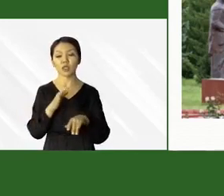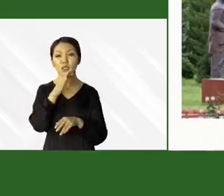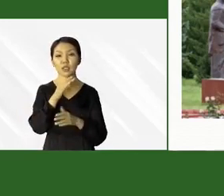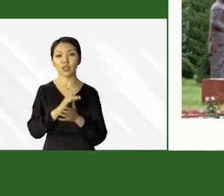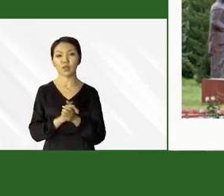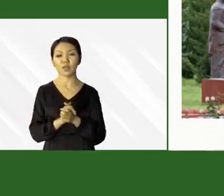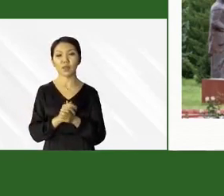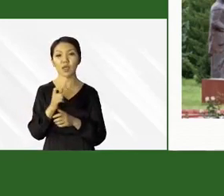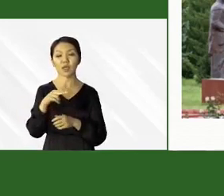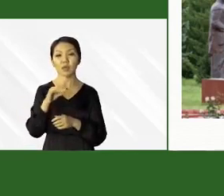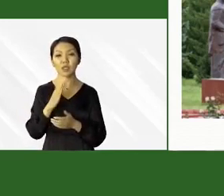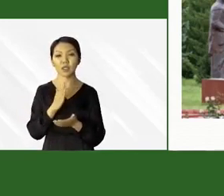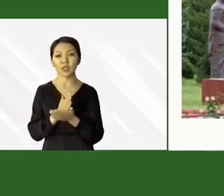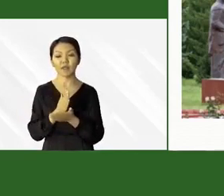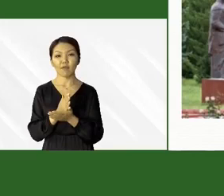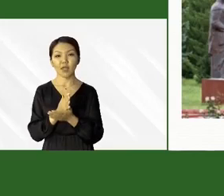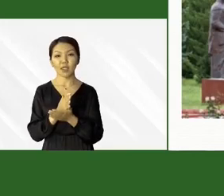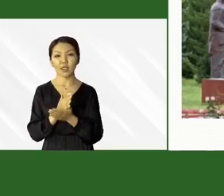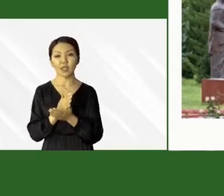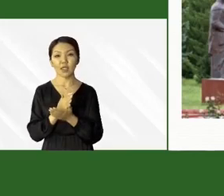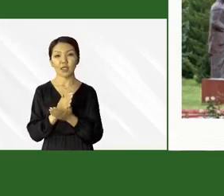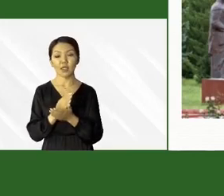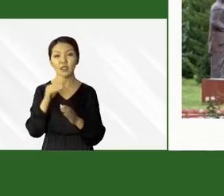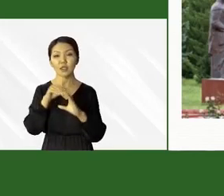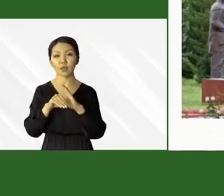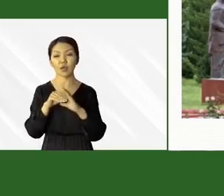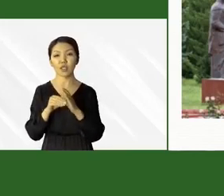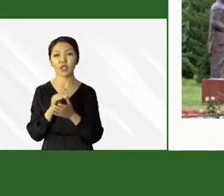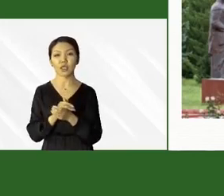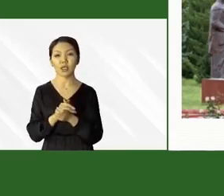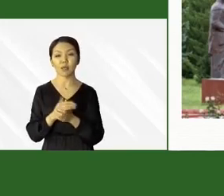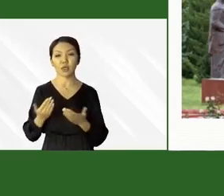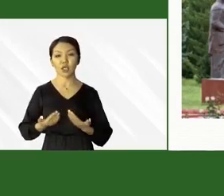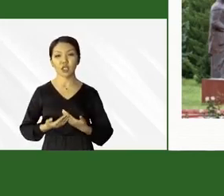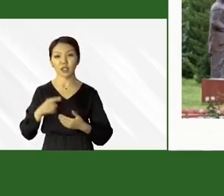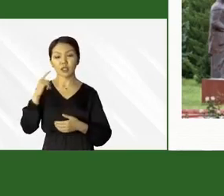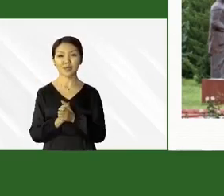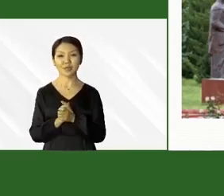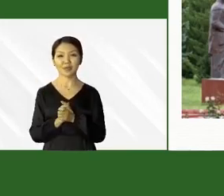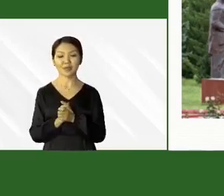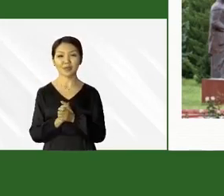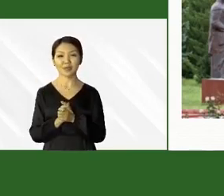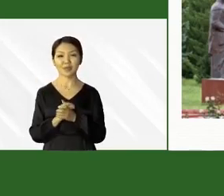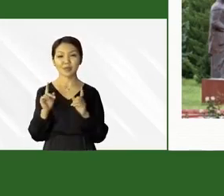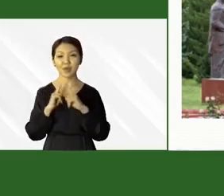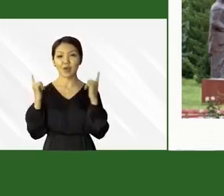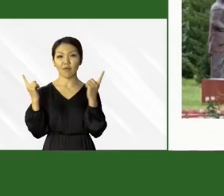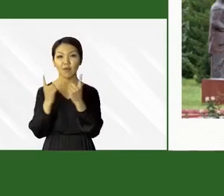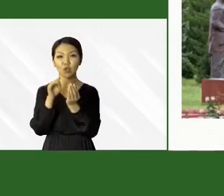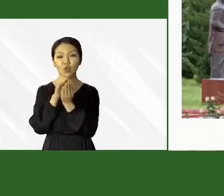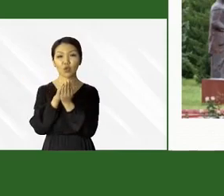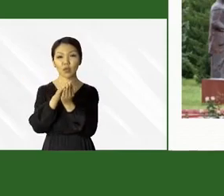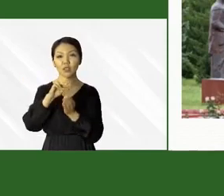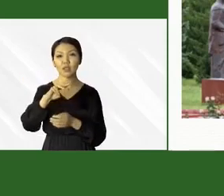рода энциклопедией жизни кыргызского народа, свидетельством его древней истории. Вокруг